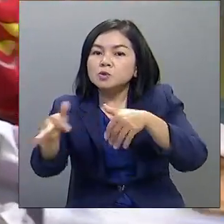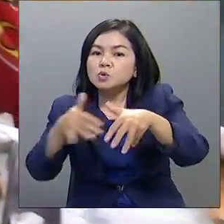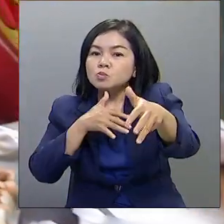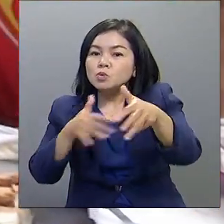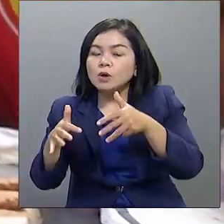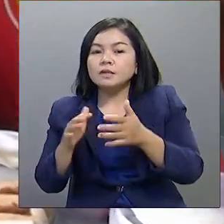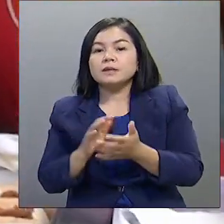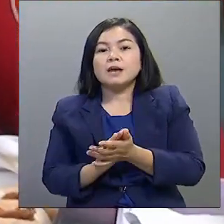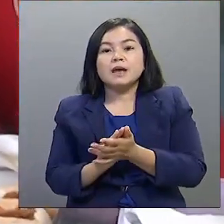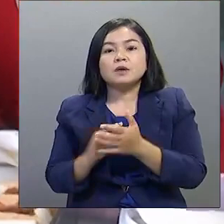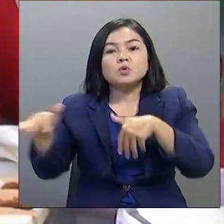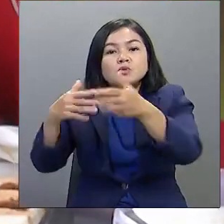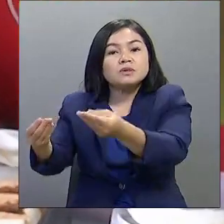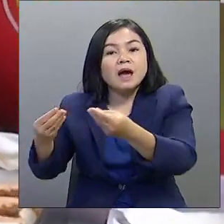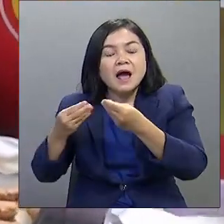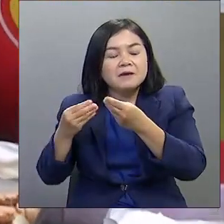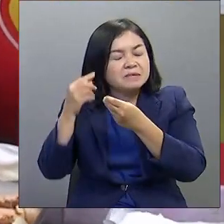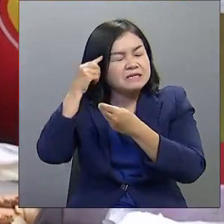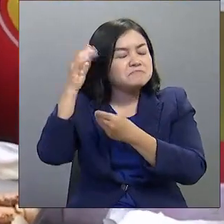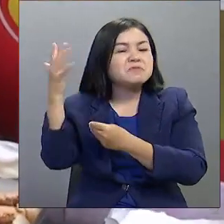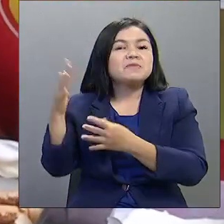ตอบแทนค่ะ